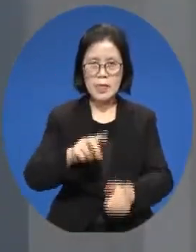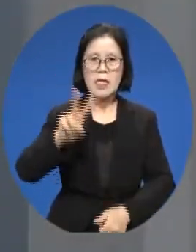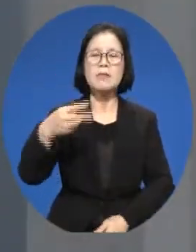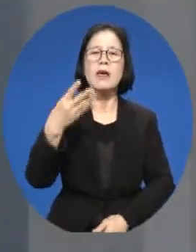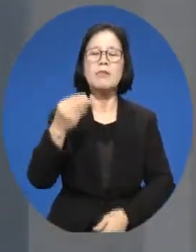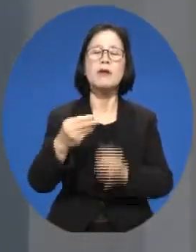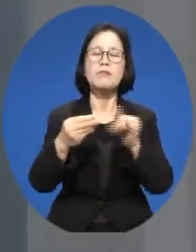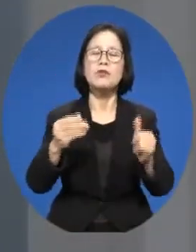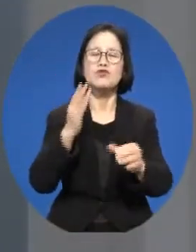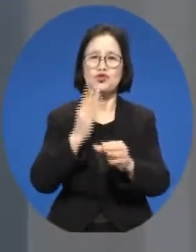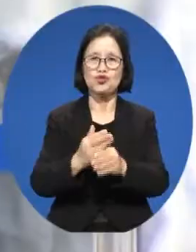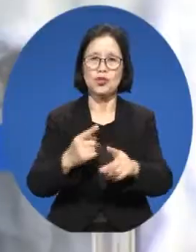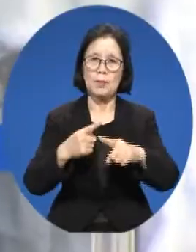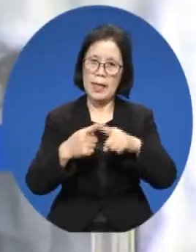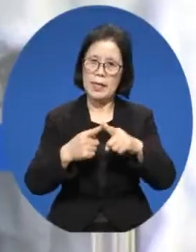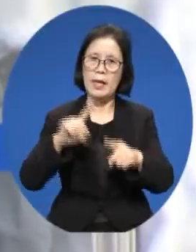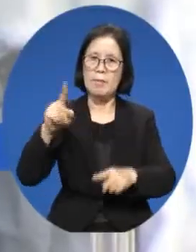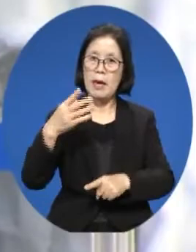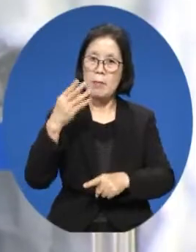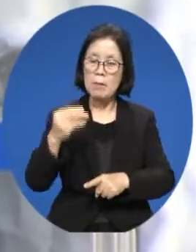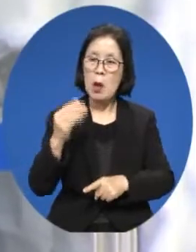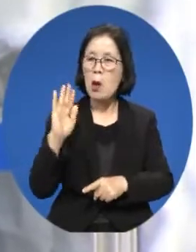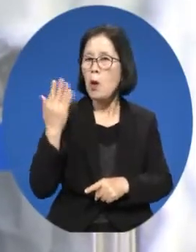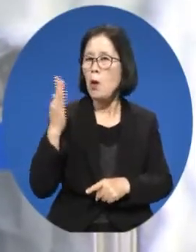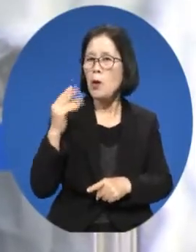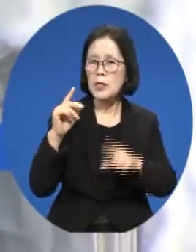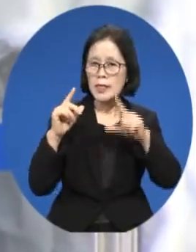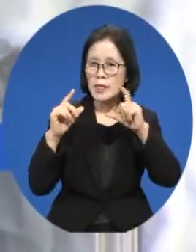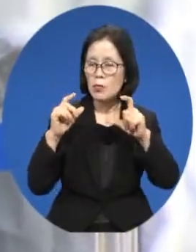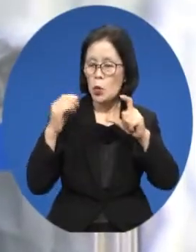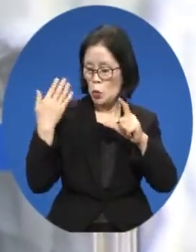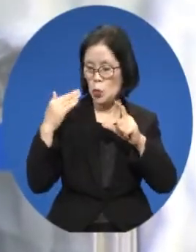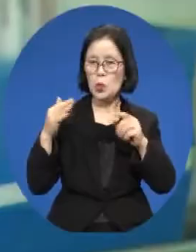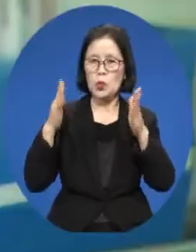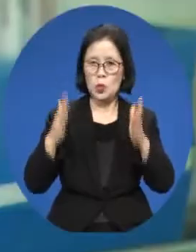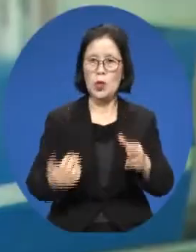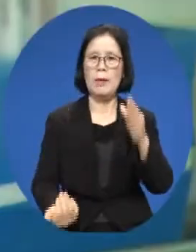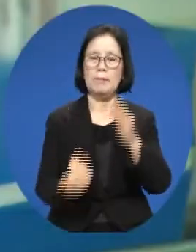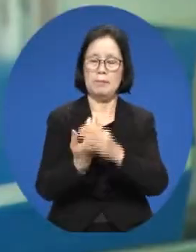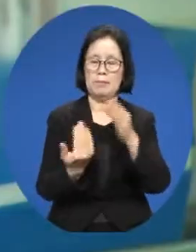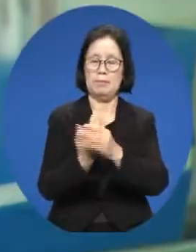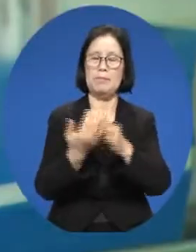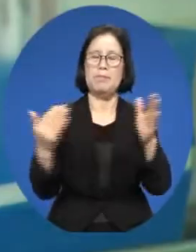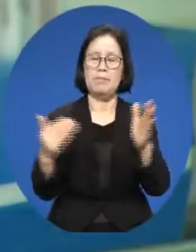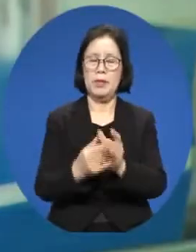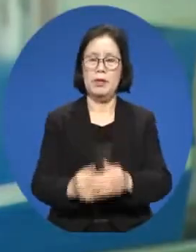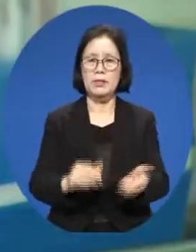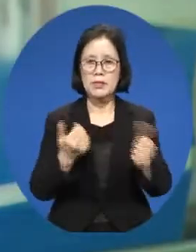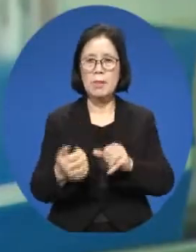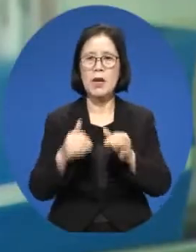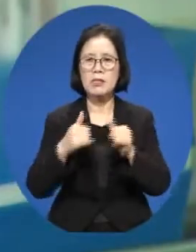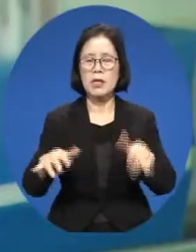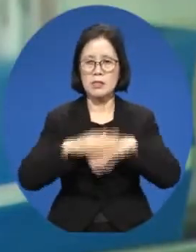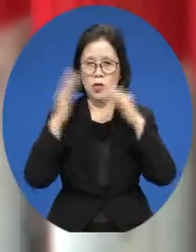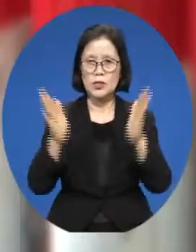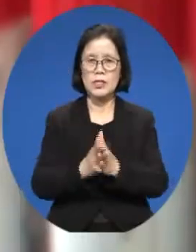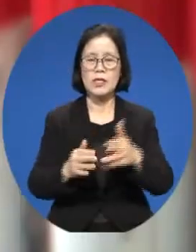중 절반인 100만 명이 최근 15일 동안 집중적으로 발생했지만 사망자는